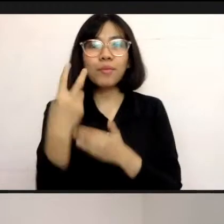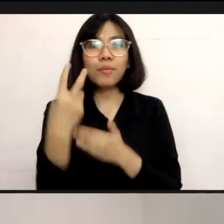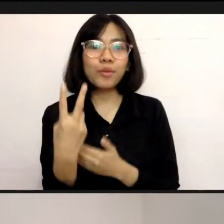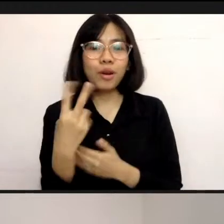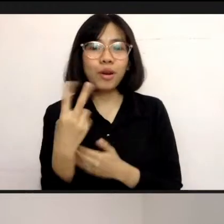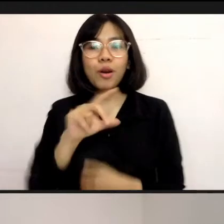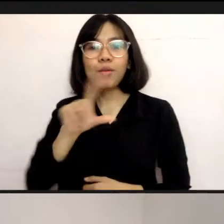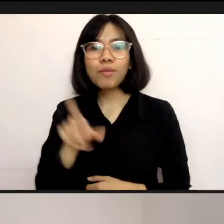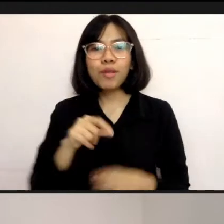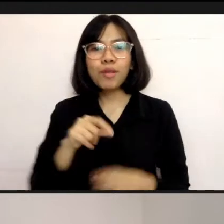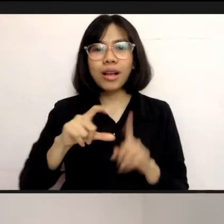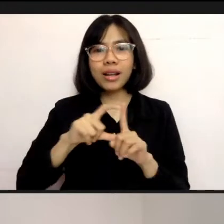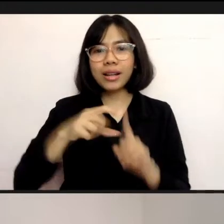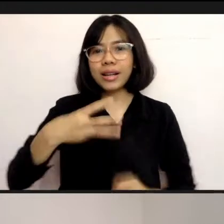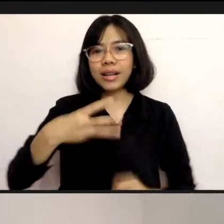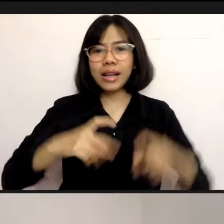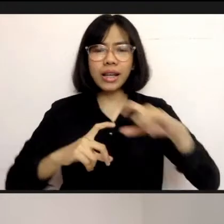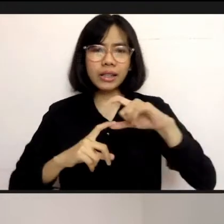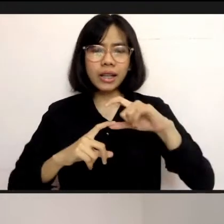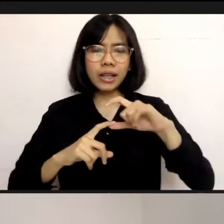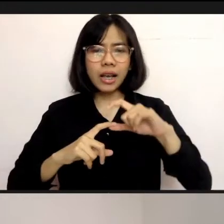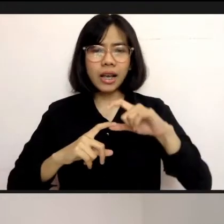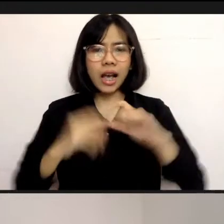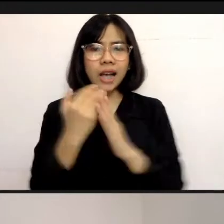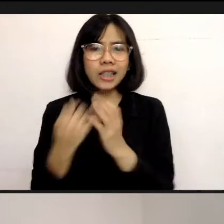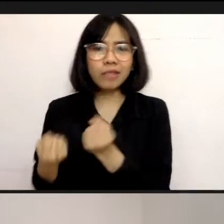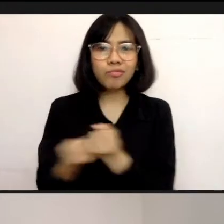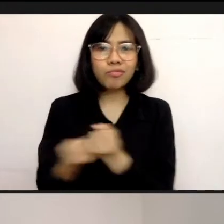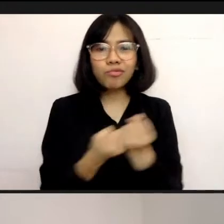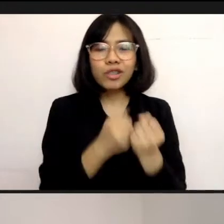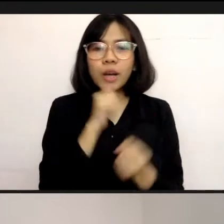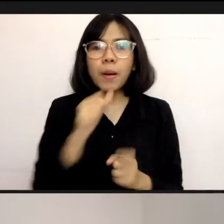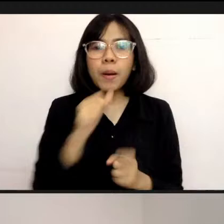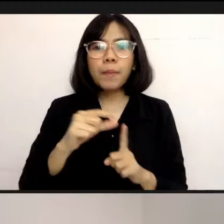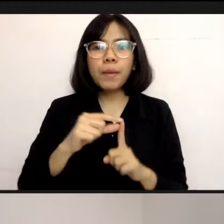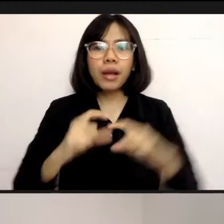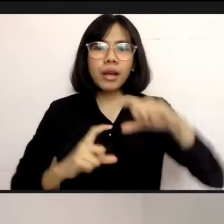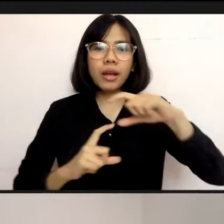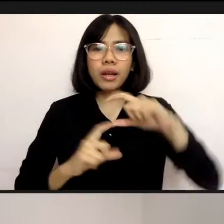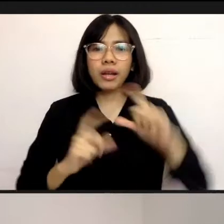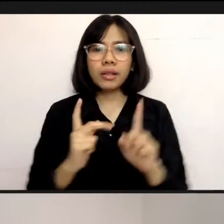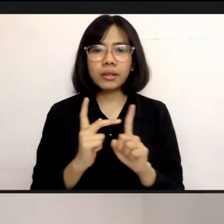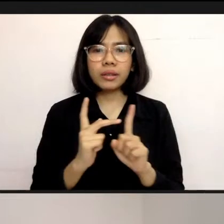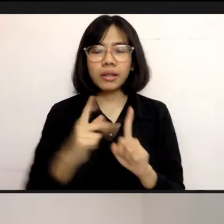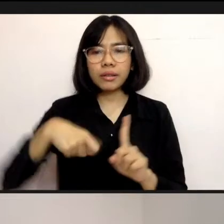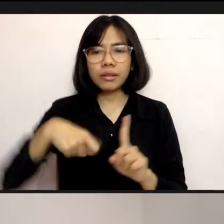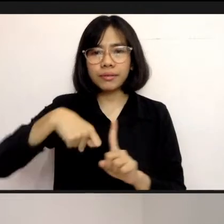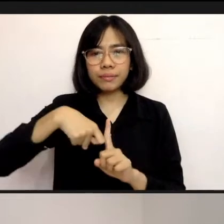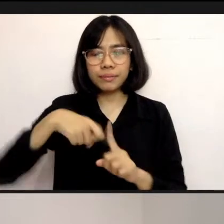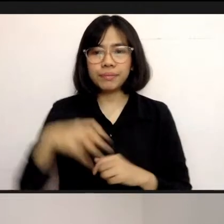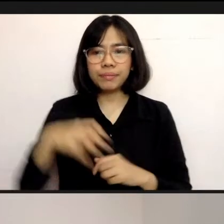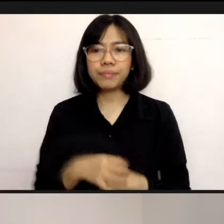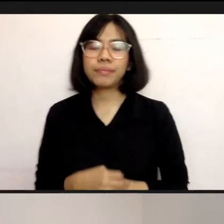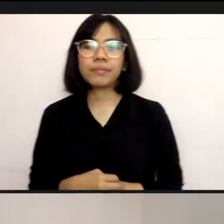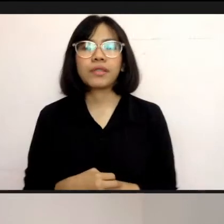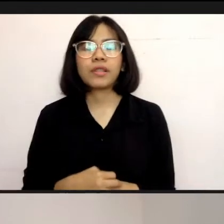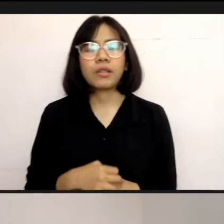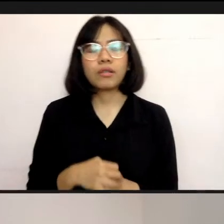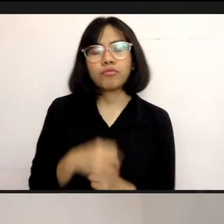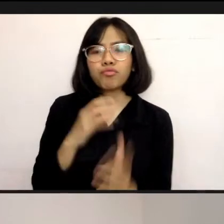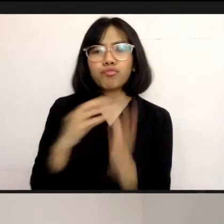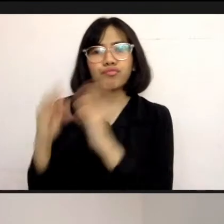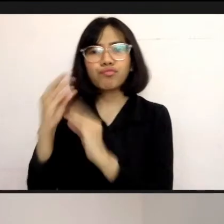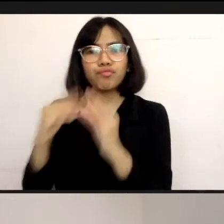yang diselenggarakan oleh PSHK, Pusat Studi Hukum dan Kebijakan Indonesia. FKP sendiri atau Forum Kajian Pembangunan